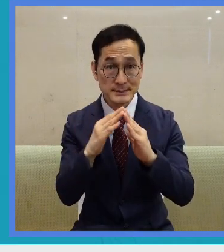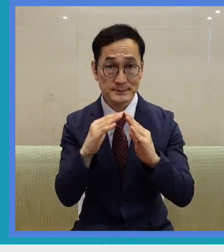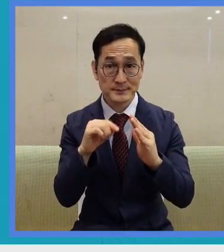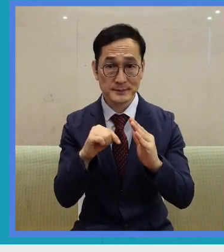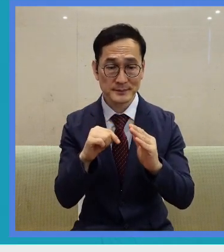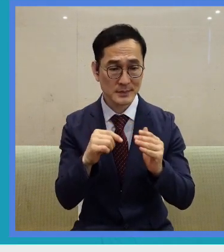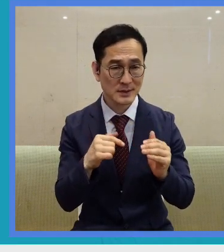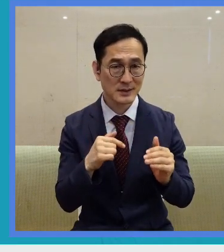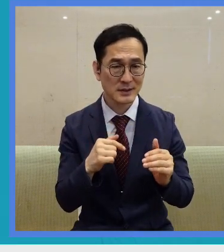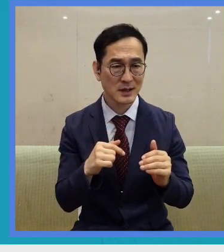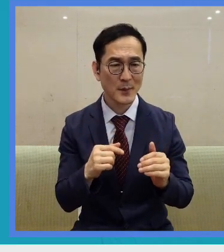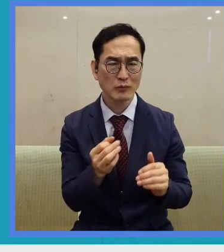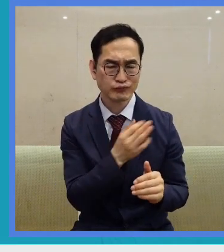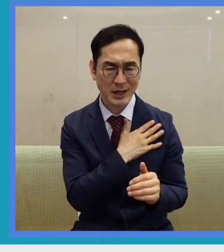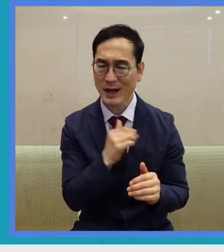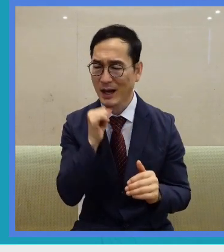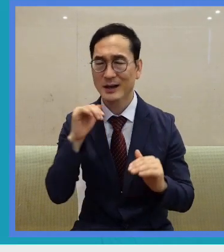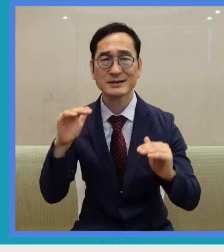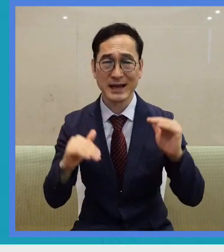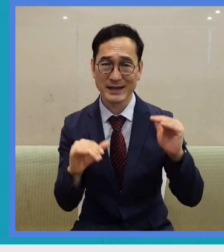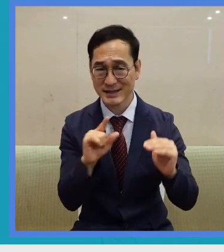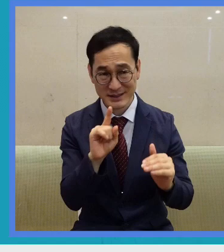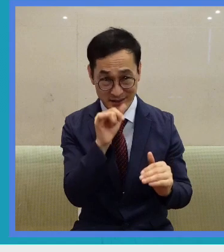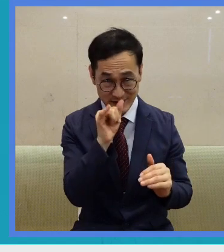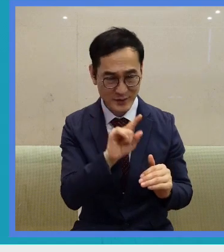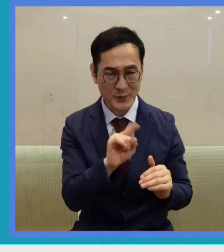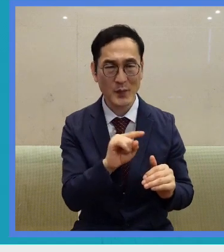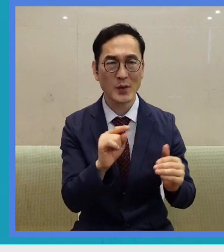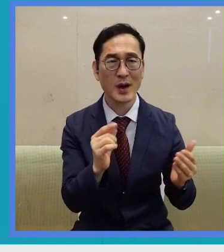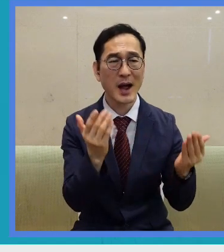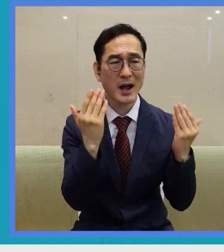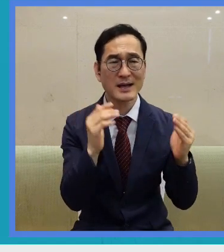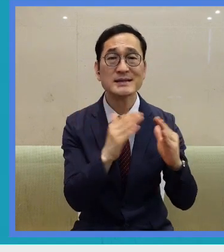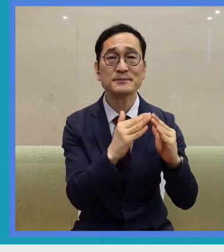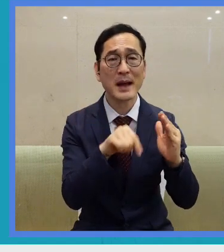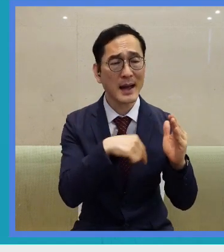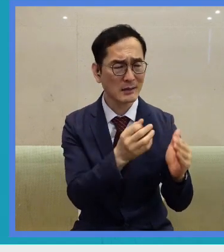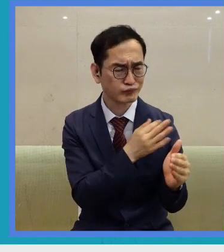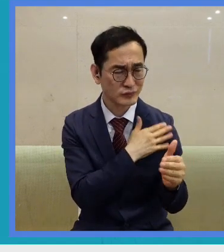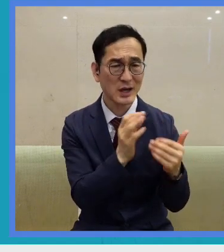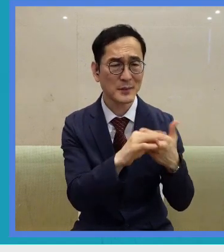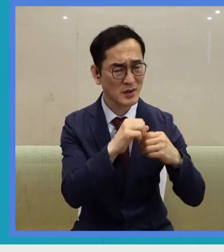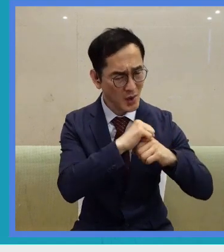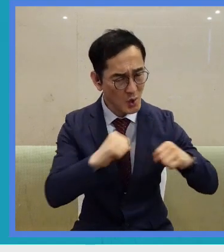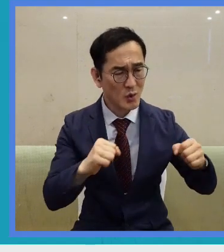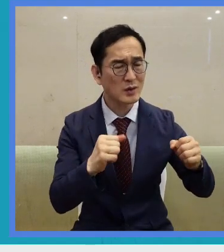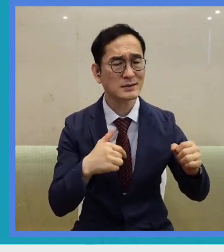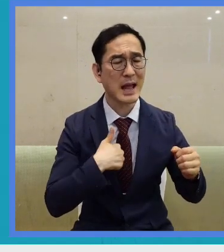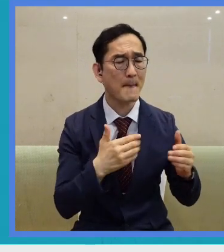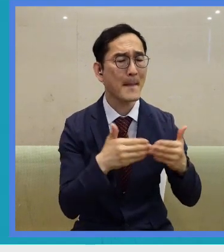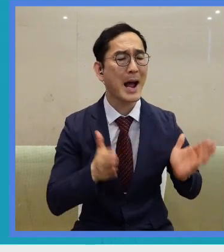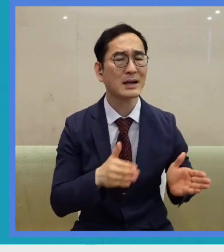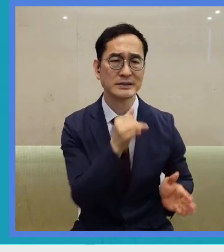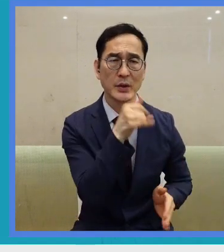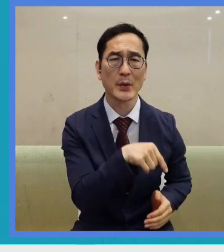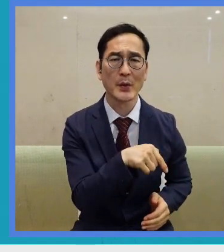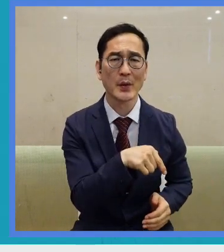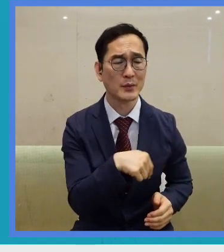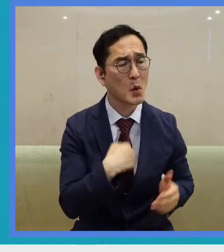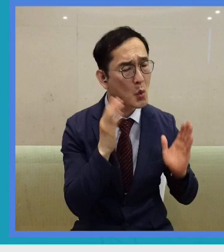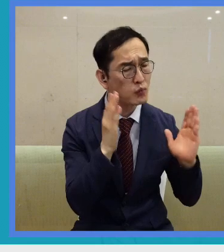방이 있고 이제 공부할 수 있는 여건이 되는 친구들은 그래도 괜찮은데 사실은 우리 사회는 그렇게 소득 수준이